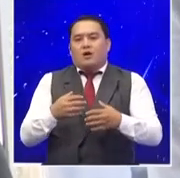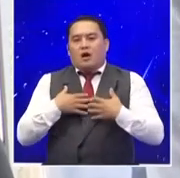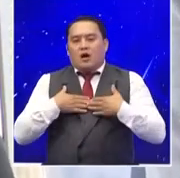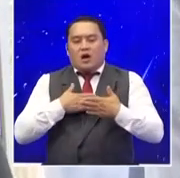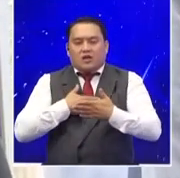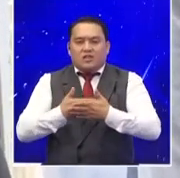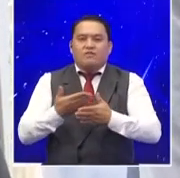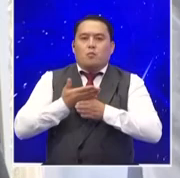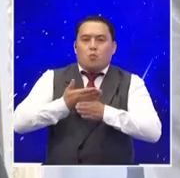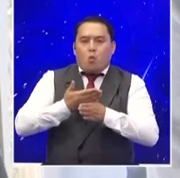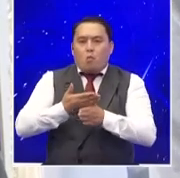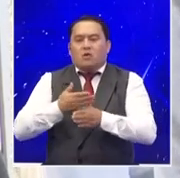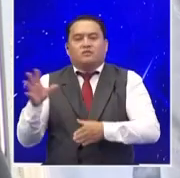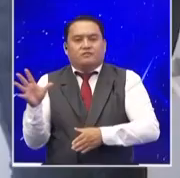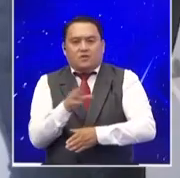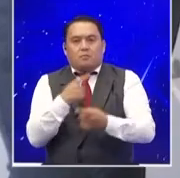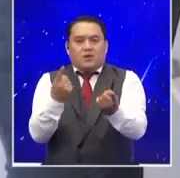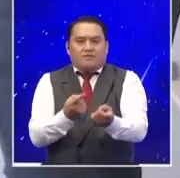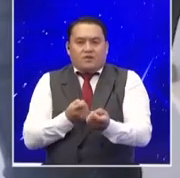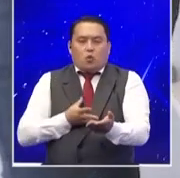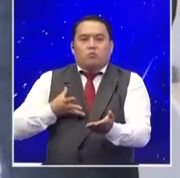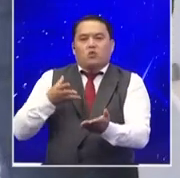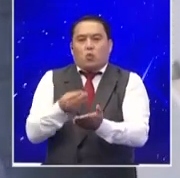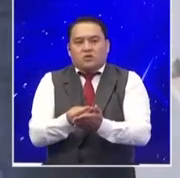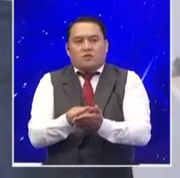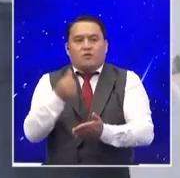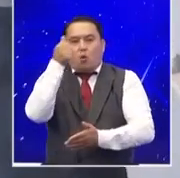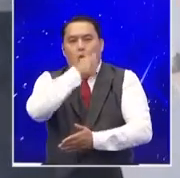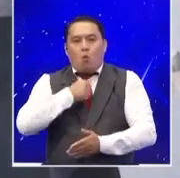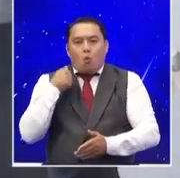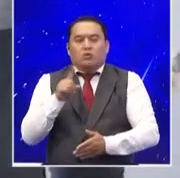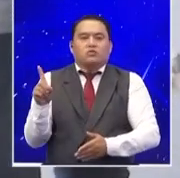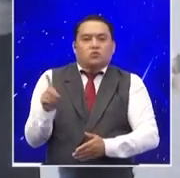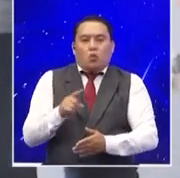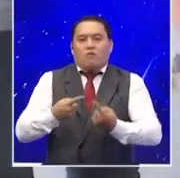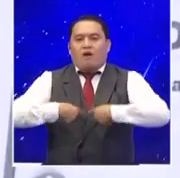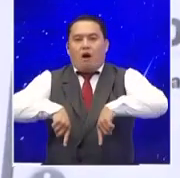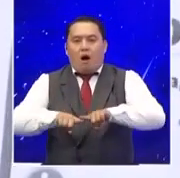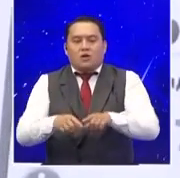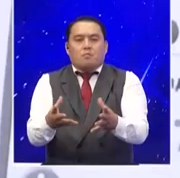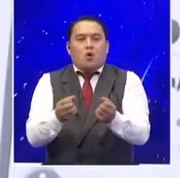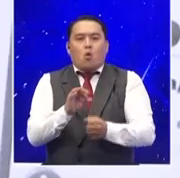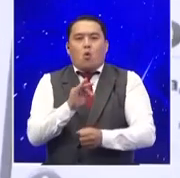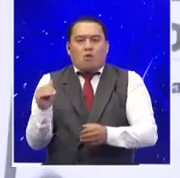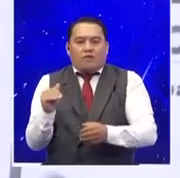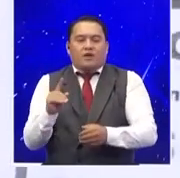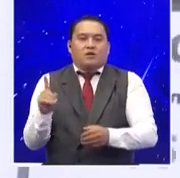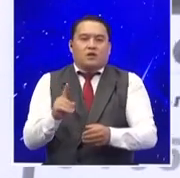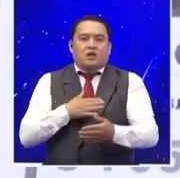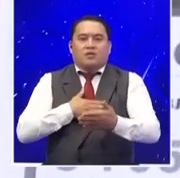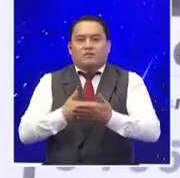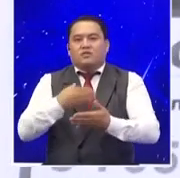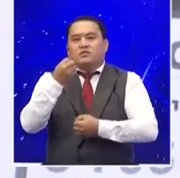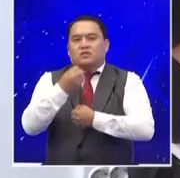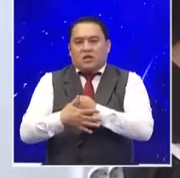медиа-волонтерстве. Немаловажным является и привлечение спонсоров. Нынешний год символичен тем, что их организация получила официальный статус волонтерского